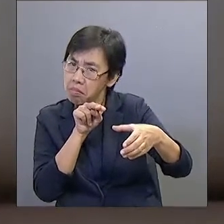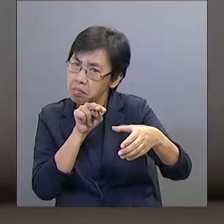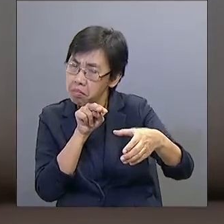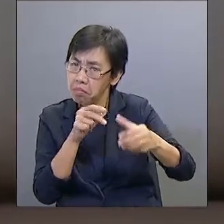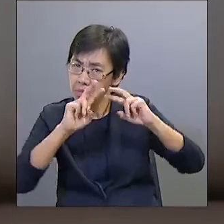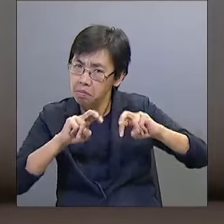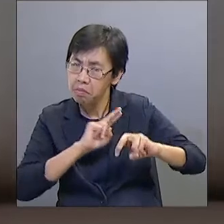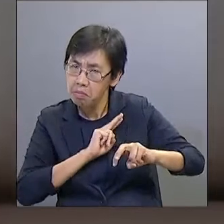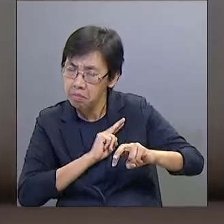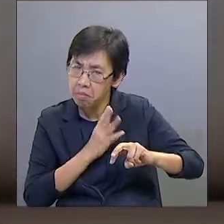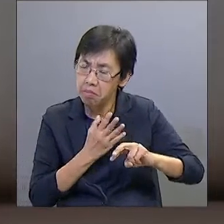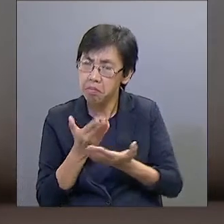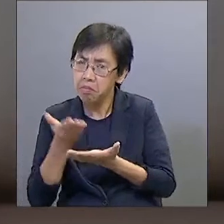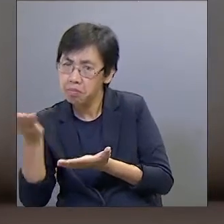ว